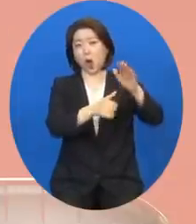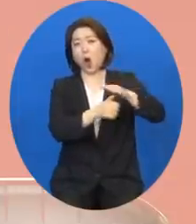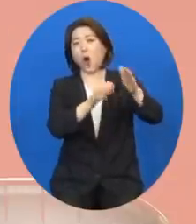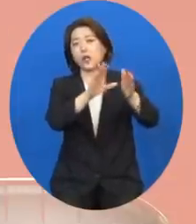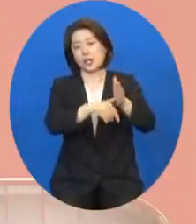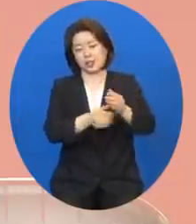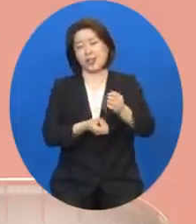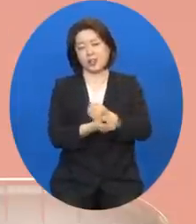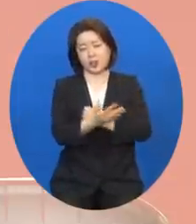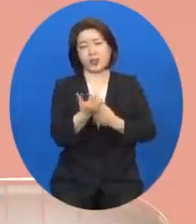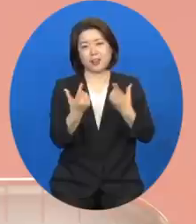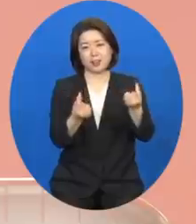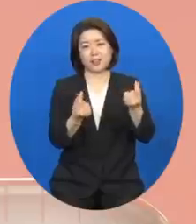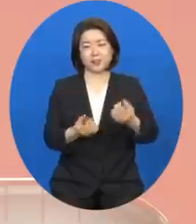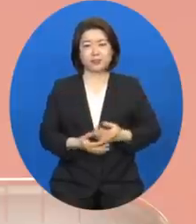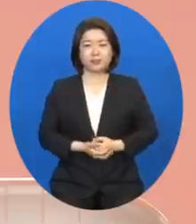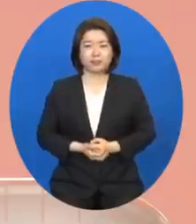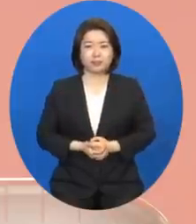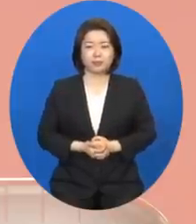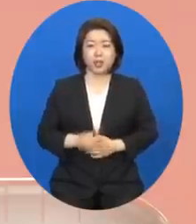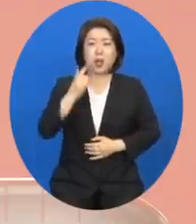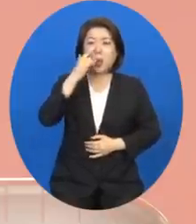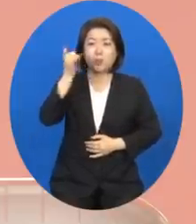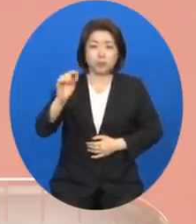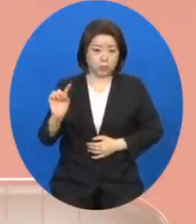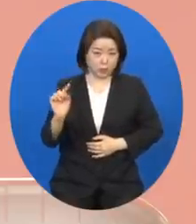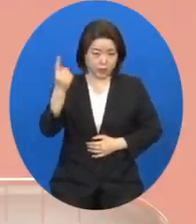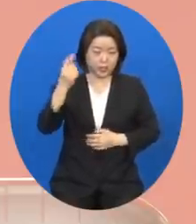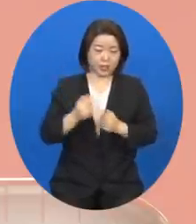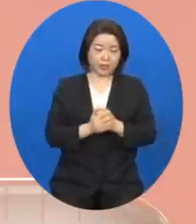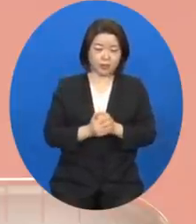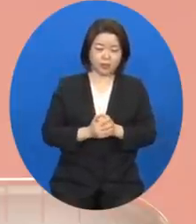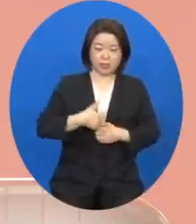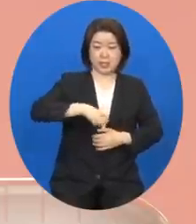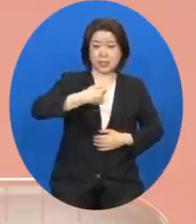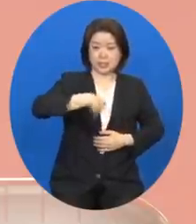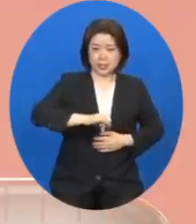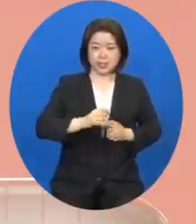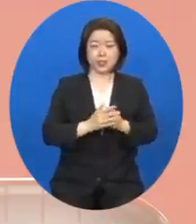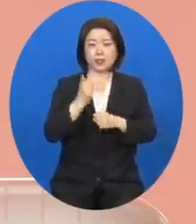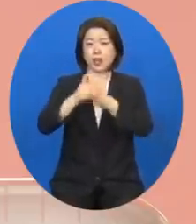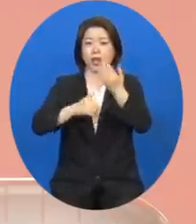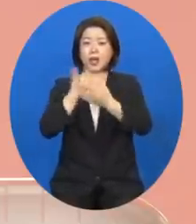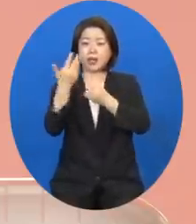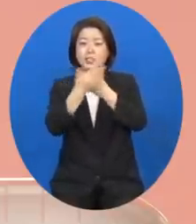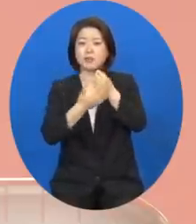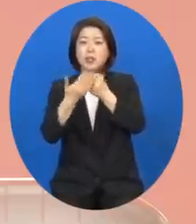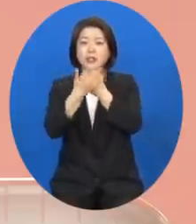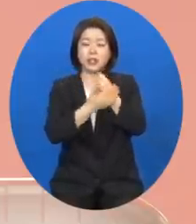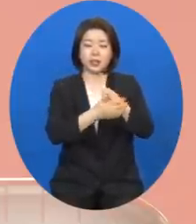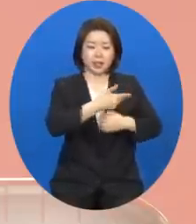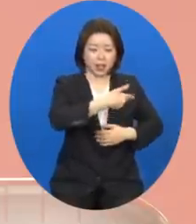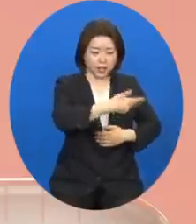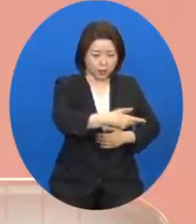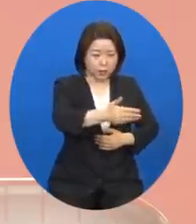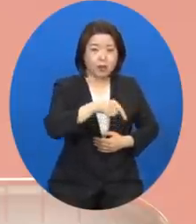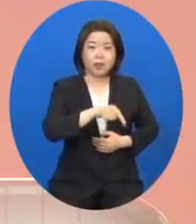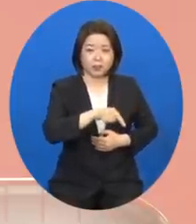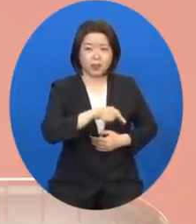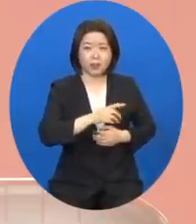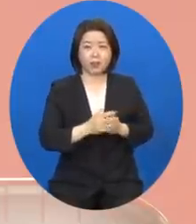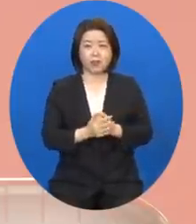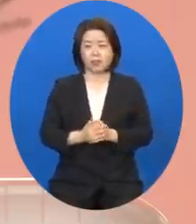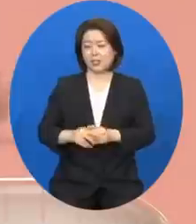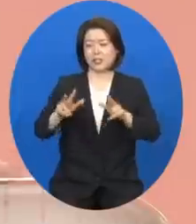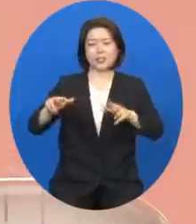겁니다. 부모로 인하여 자녀에게 하나님의 은혜가 흘러가는 거